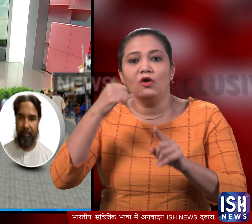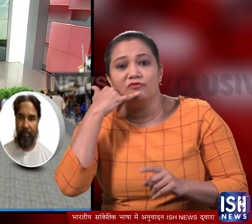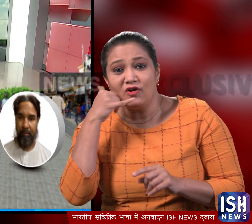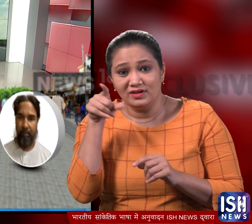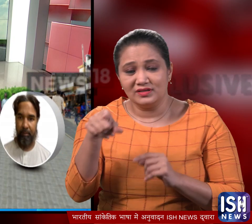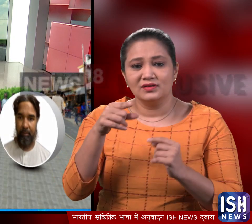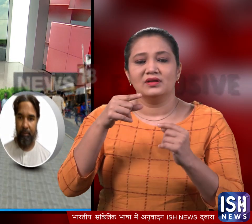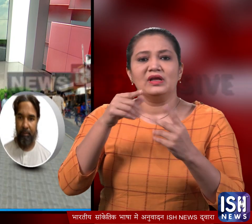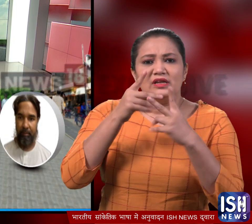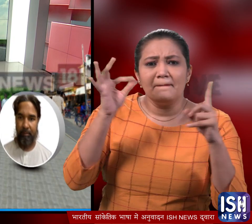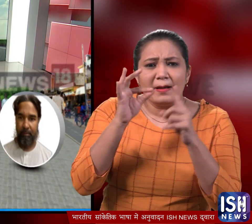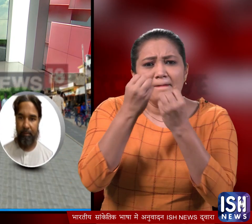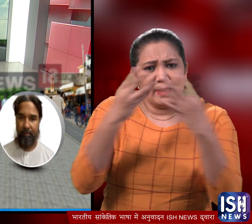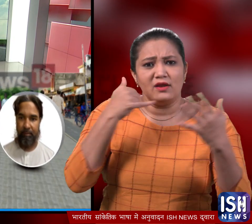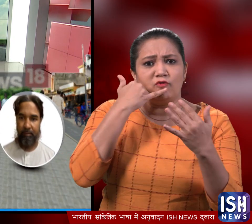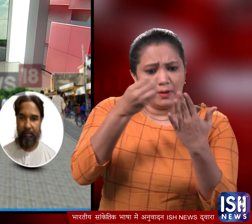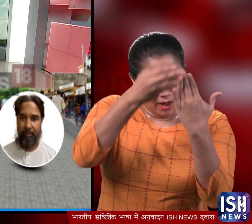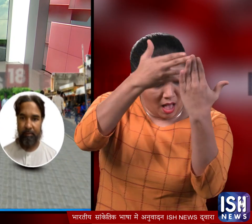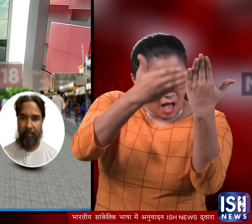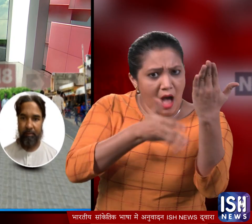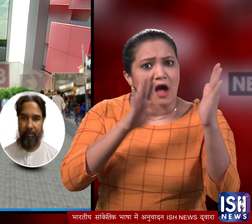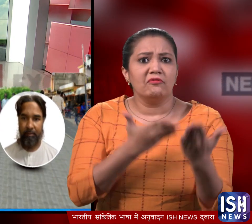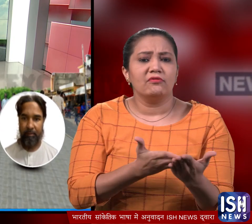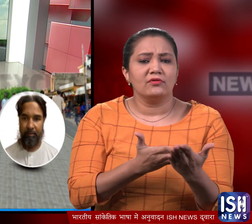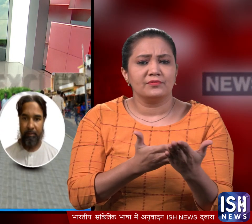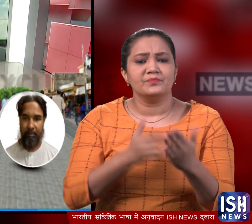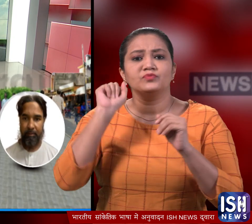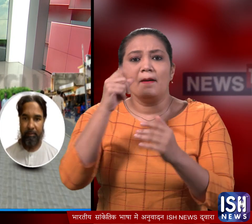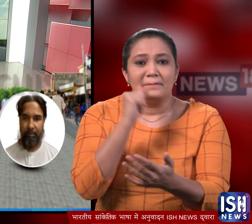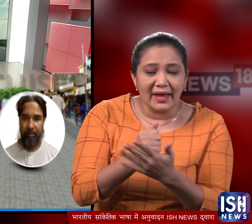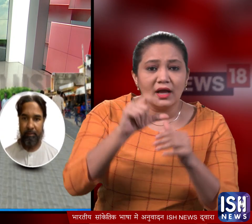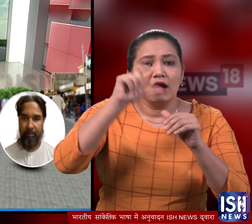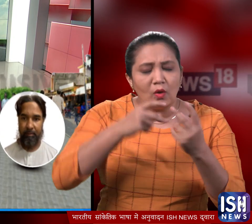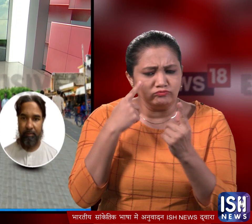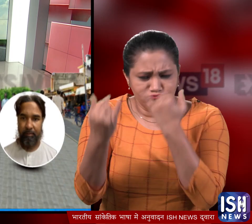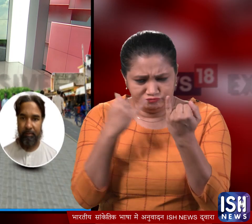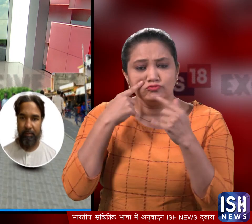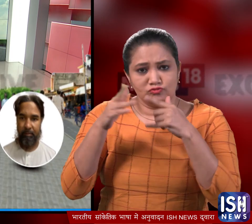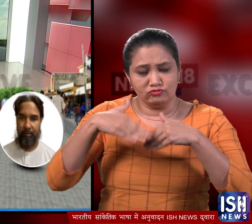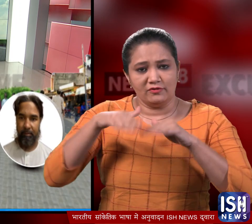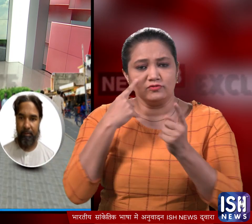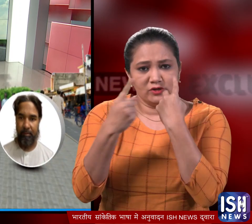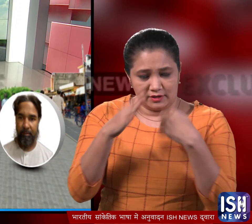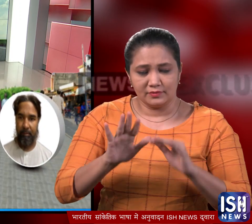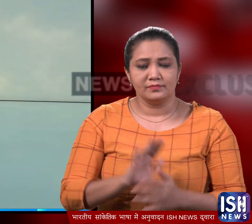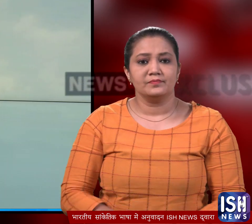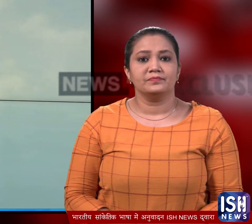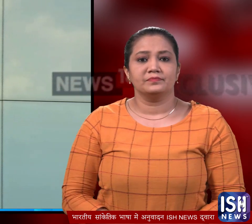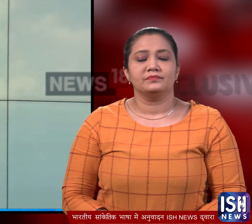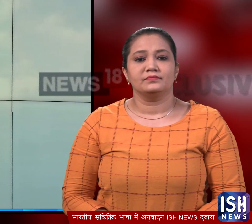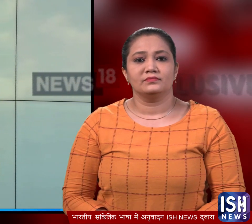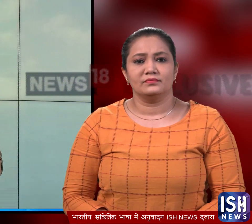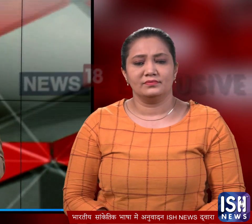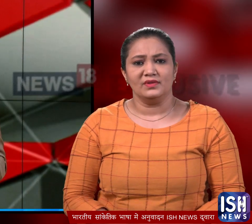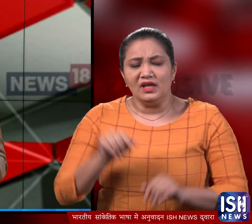फोन से पाकिस्तान के कई नंबर मिले। इसके अलावा उसके बैंक अकाउंट भी खंगाले जा रहे हैं। पुलिस का कहना